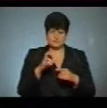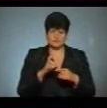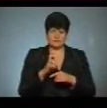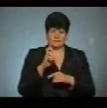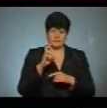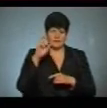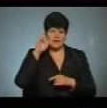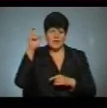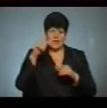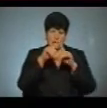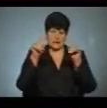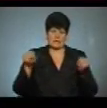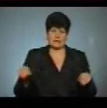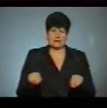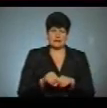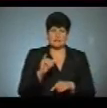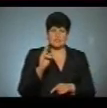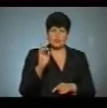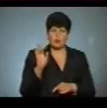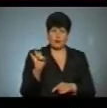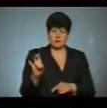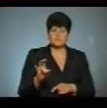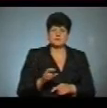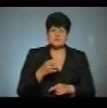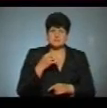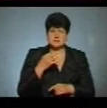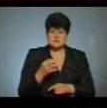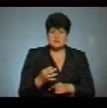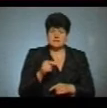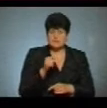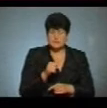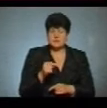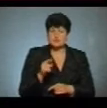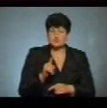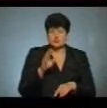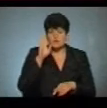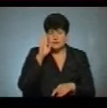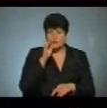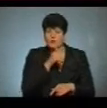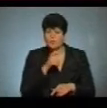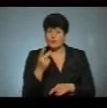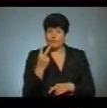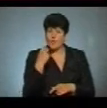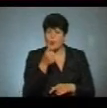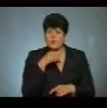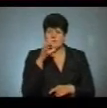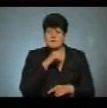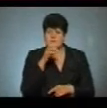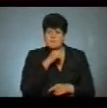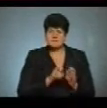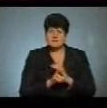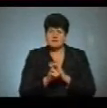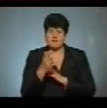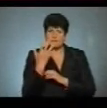це повідомив начальник Нацполіції Тернопільської області Олександр Богомол. За його словами, чоловіки впродовж 2 років грабували церкви у